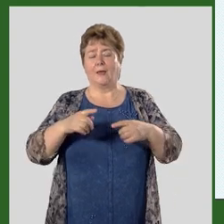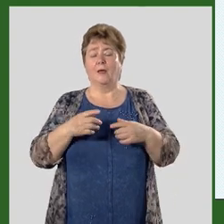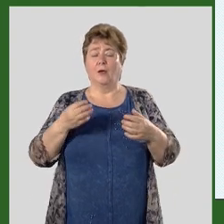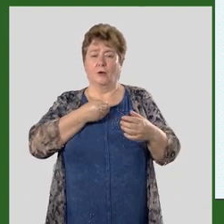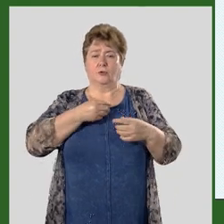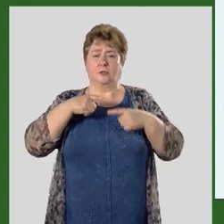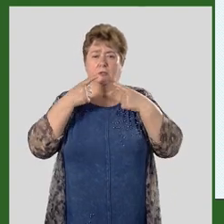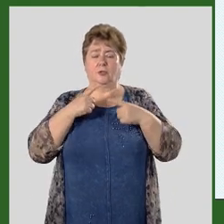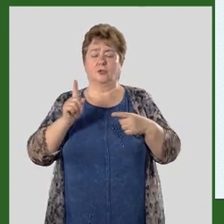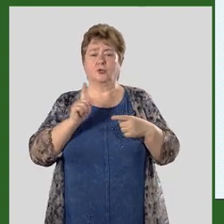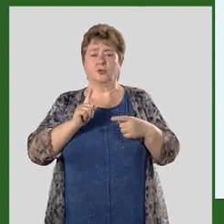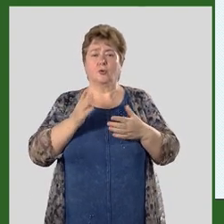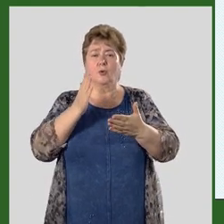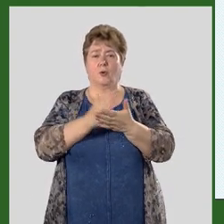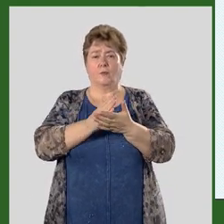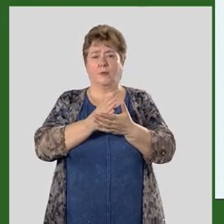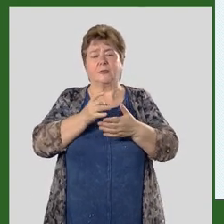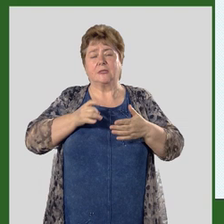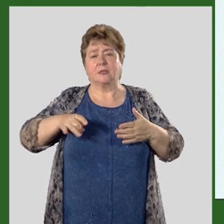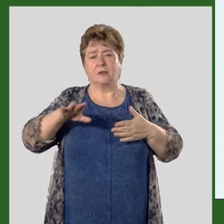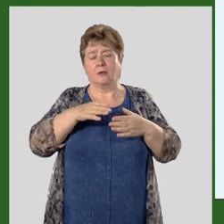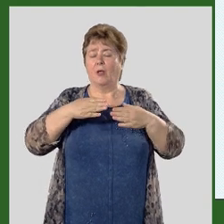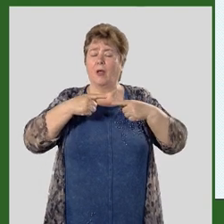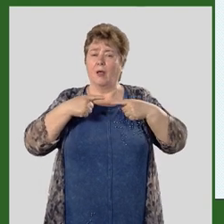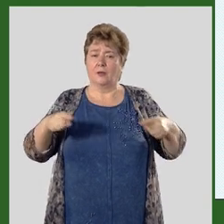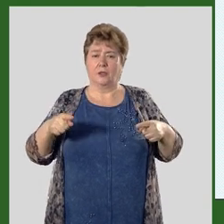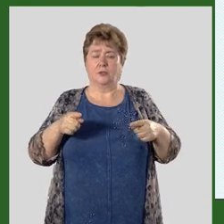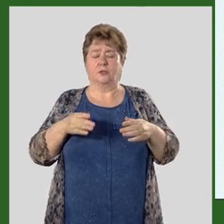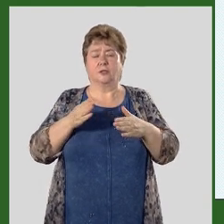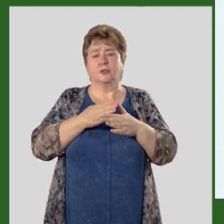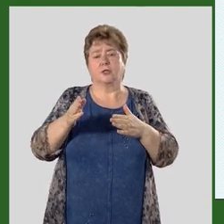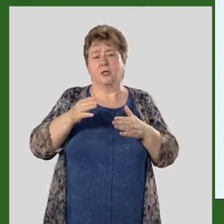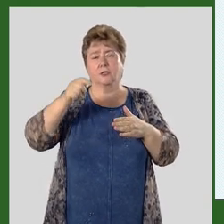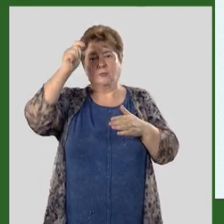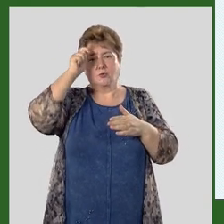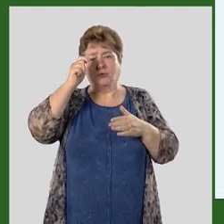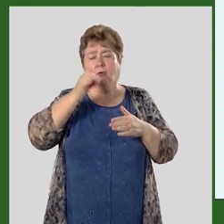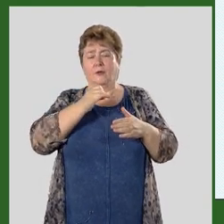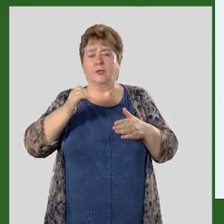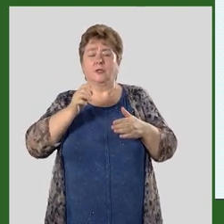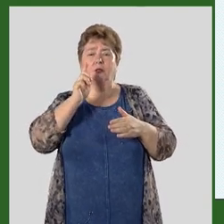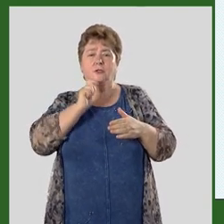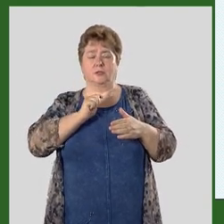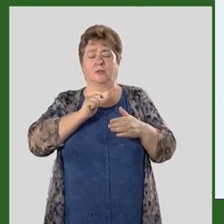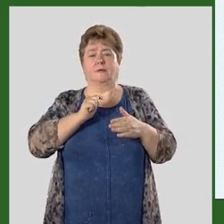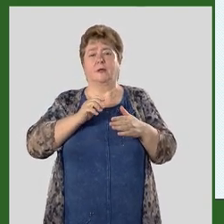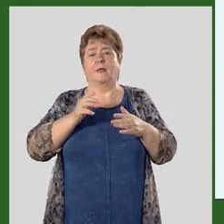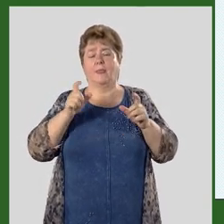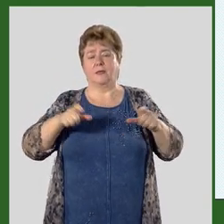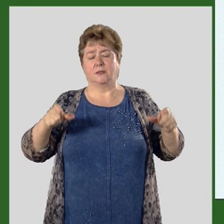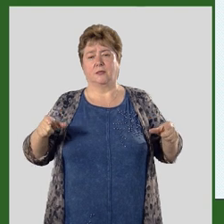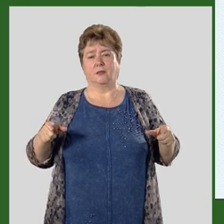Следует отметить, что имеются региональные отличия доли мужского и женского населения.